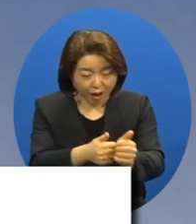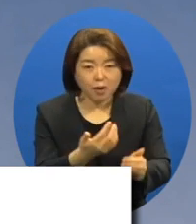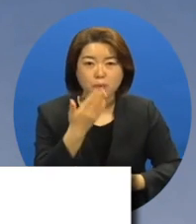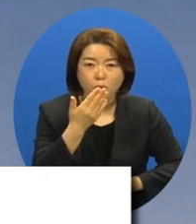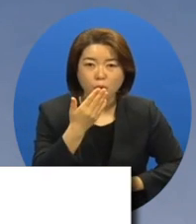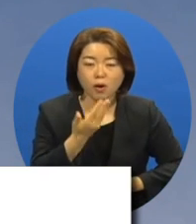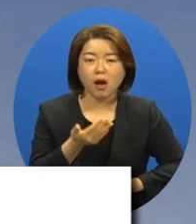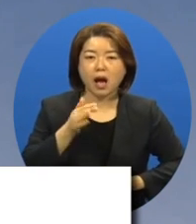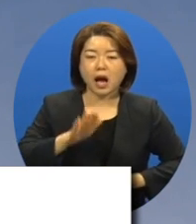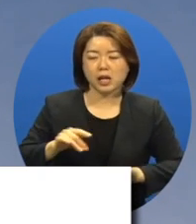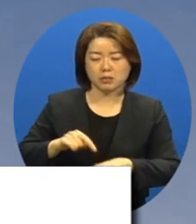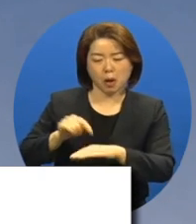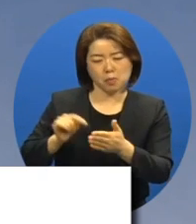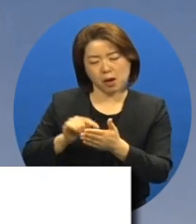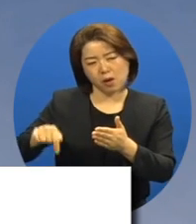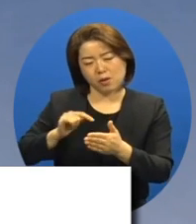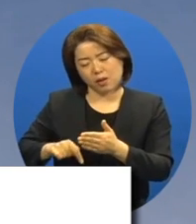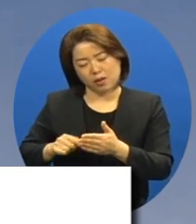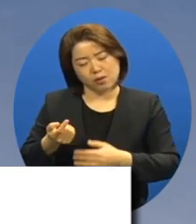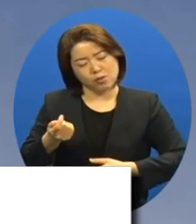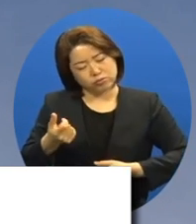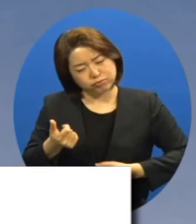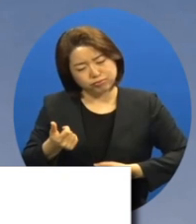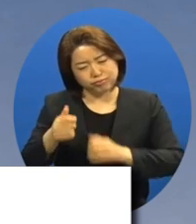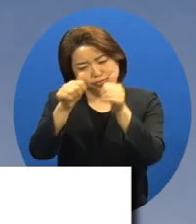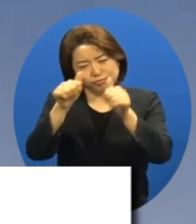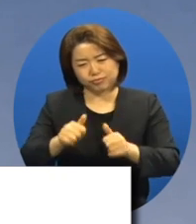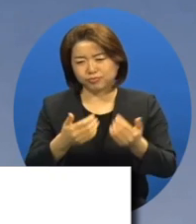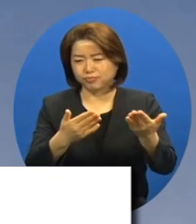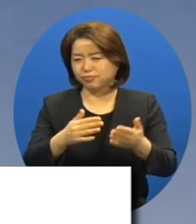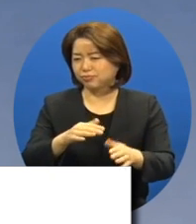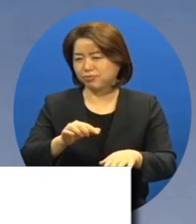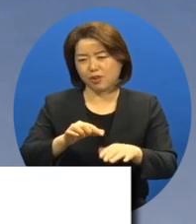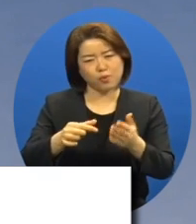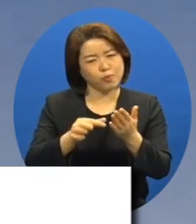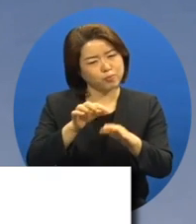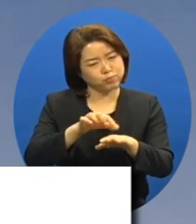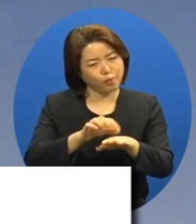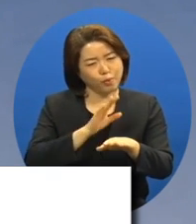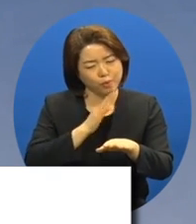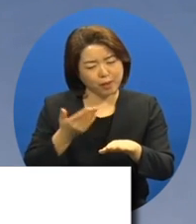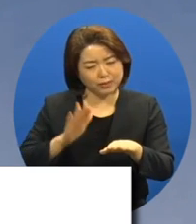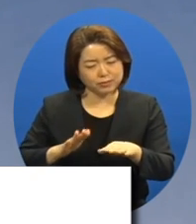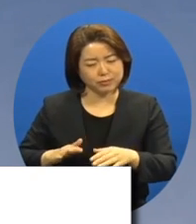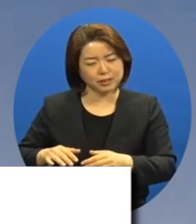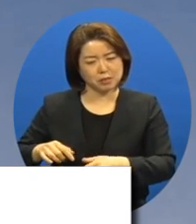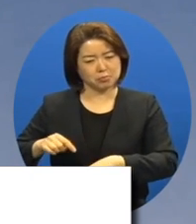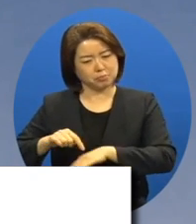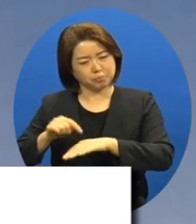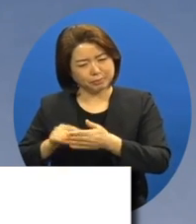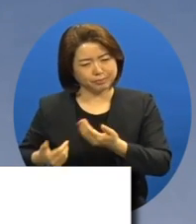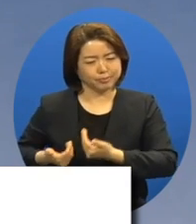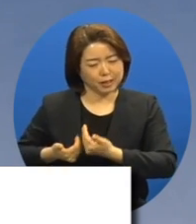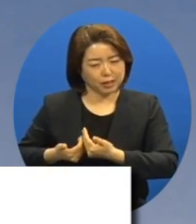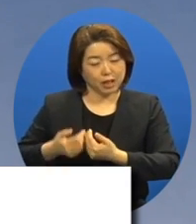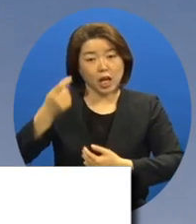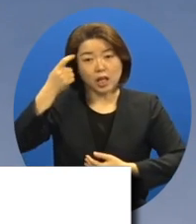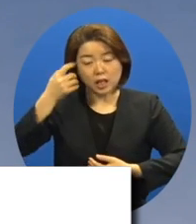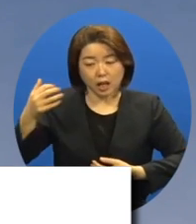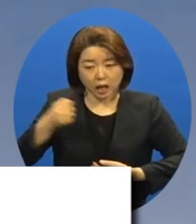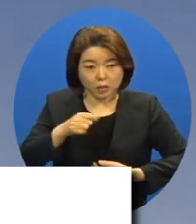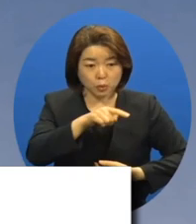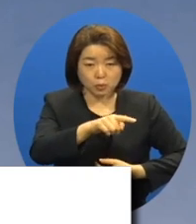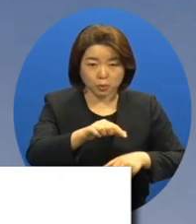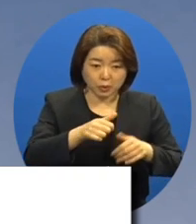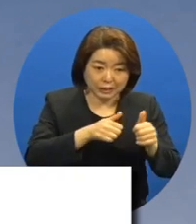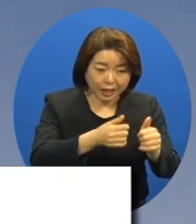마음에는 아예 우상에게 속한 곡인데 이렇게 생각하면서 먹는 경우는 그건